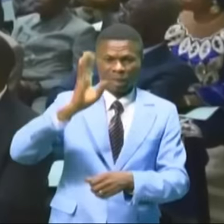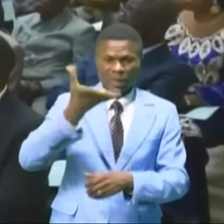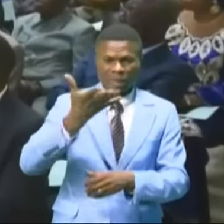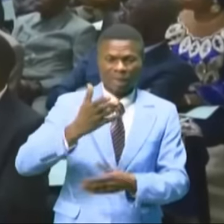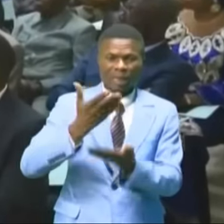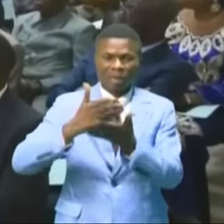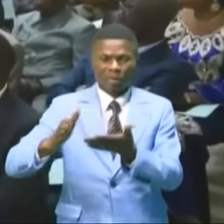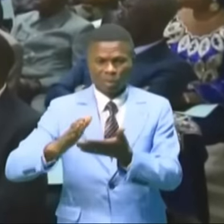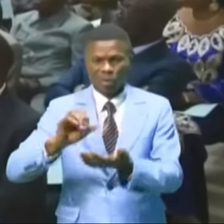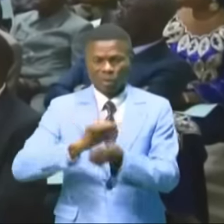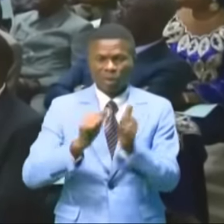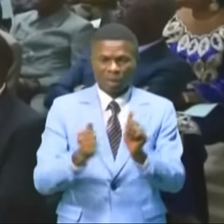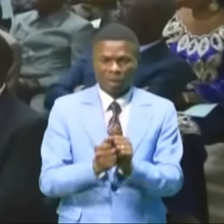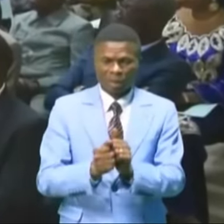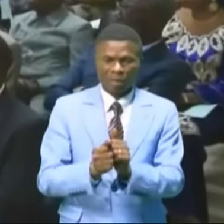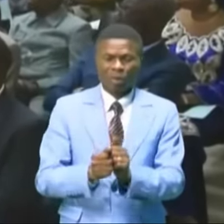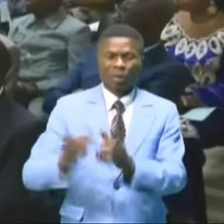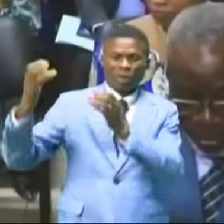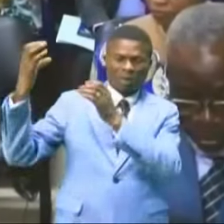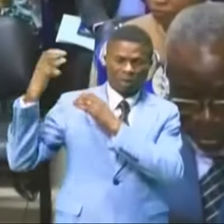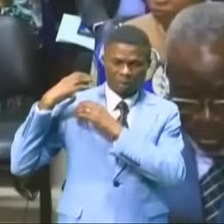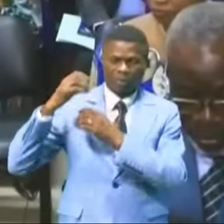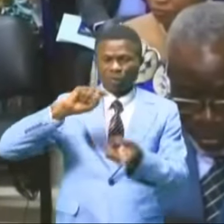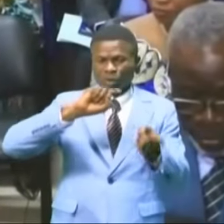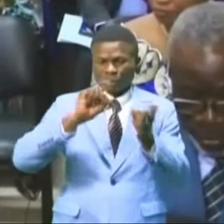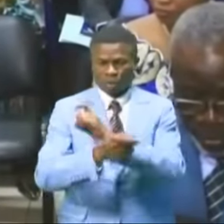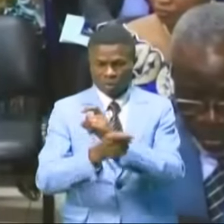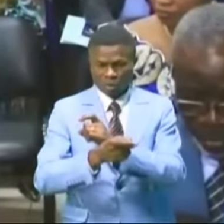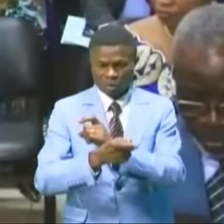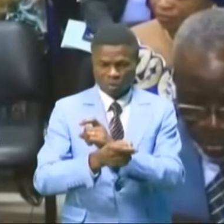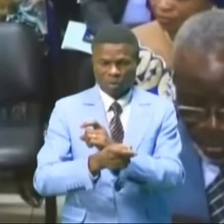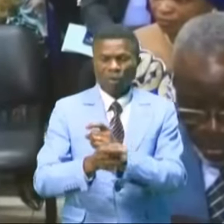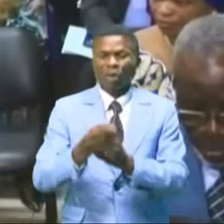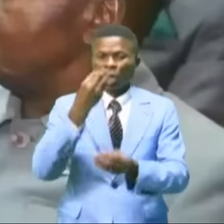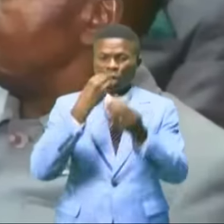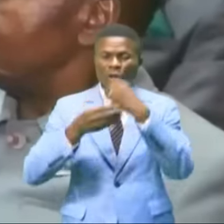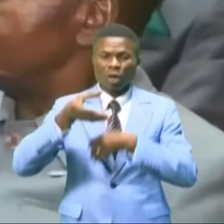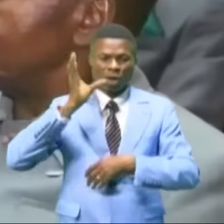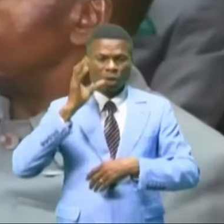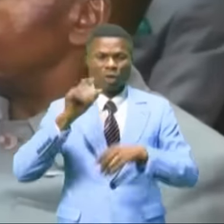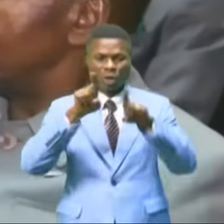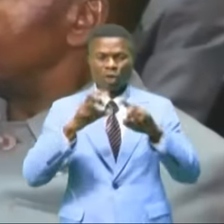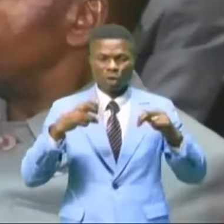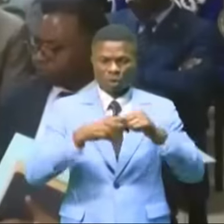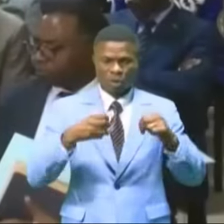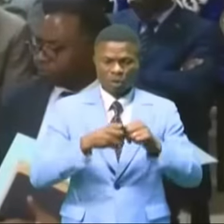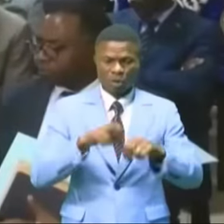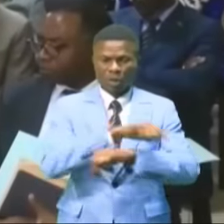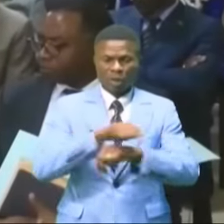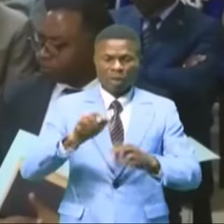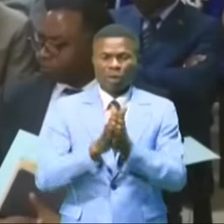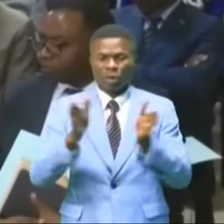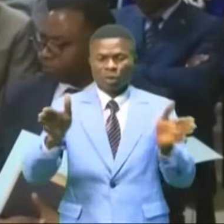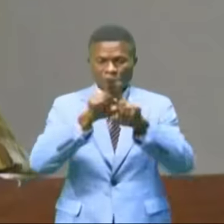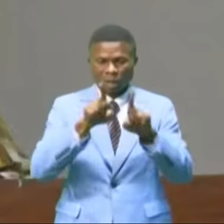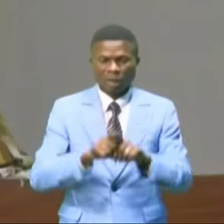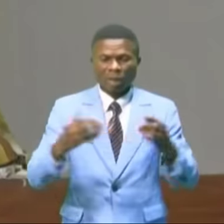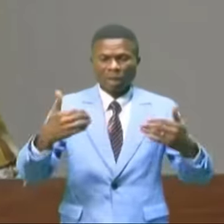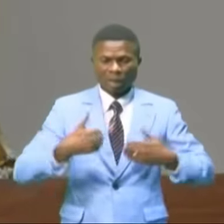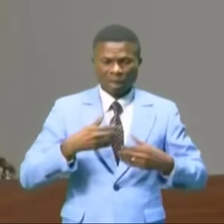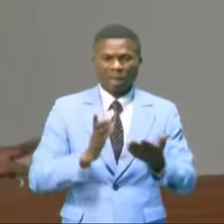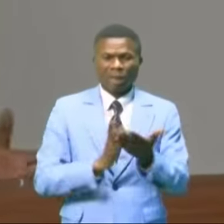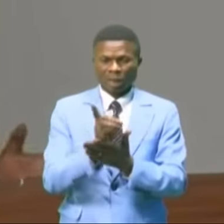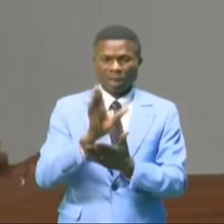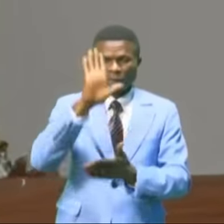commission technique mixte en charge de la réforme du mode de consommation d'eau et d'électricité des instances officielles et ayant droit. Cinq